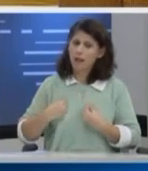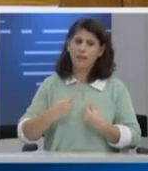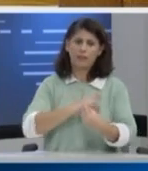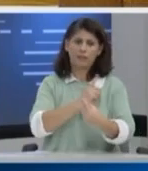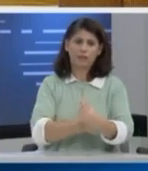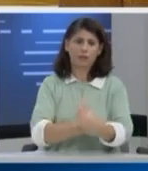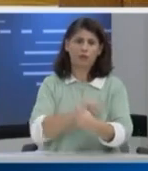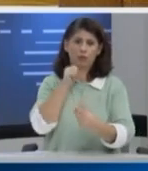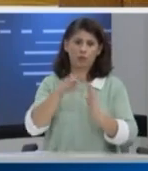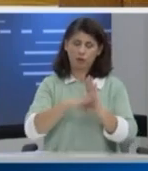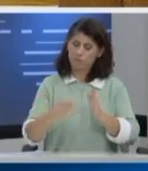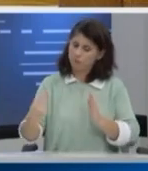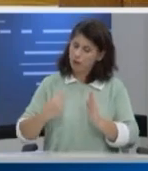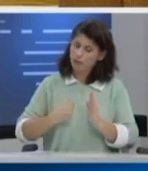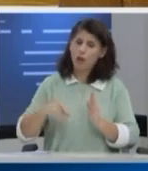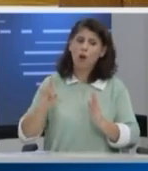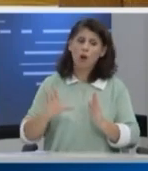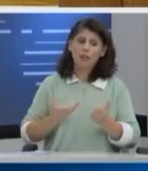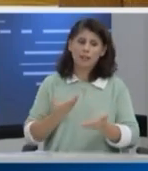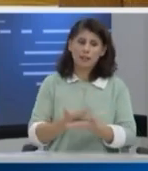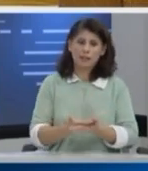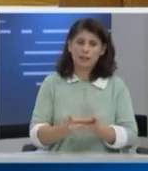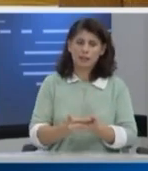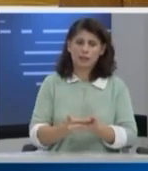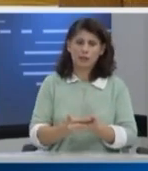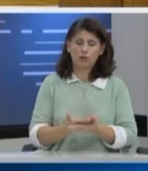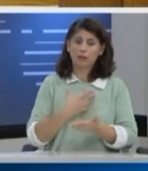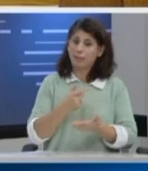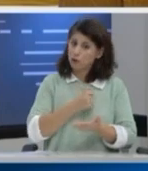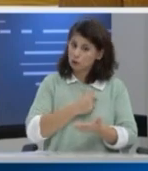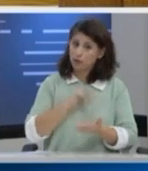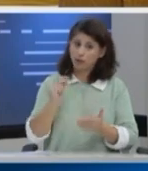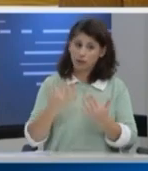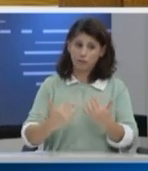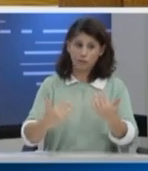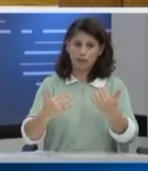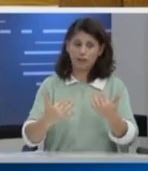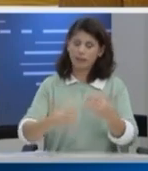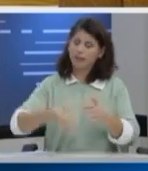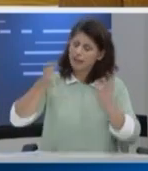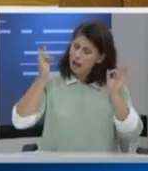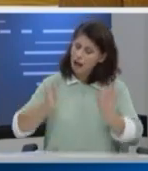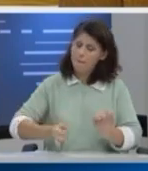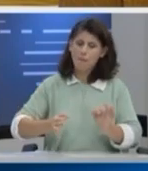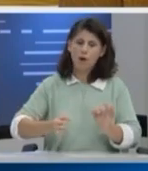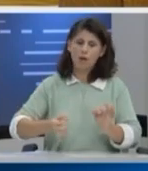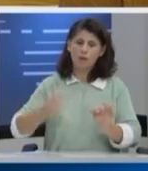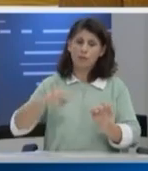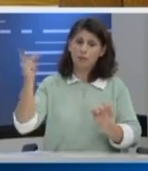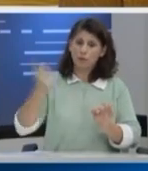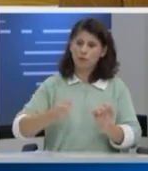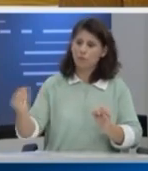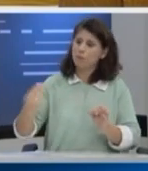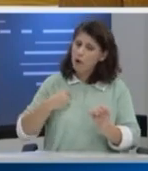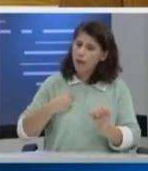το Σύνταγμα, χωρίς να ζητήσω την κρίση της Βουλής και να ζητήσω την εμπιστοσύνη και την απόλυτη πλειοψηφία της. Μου έδινε